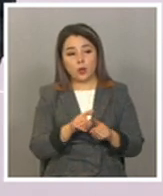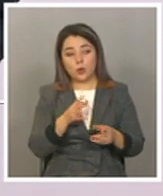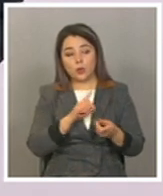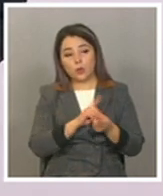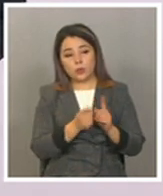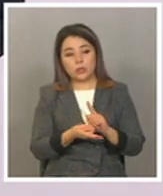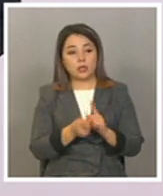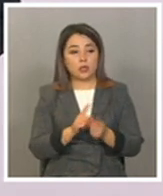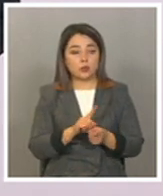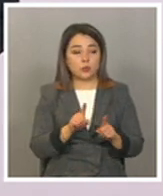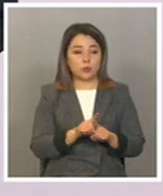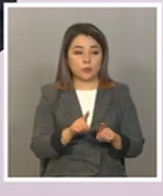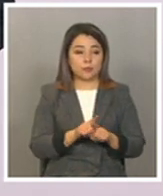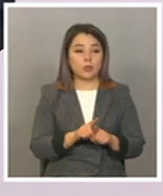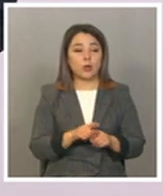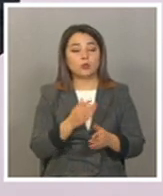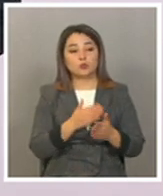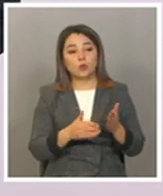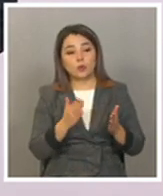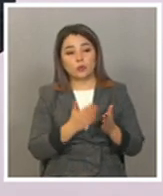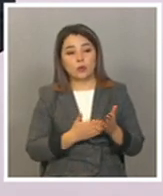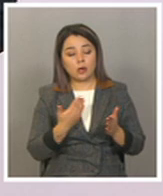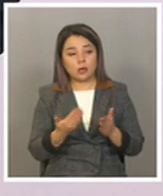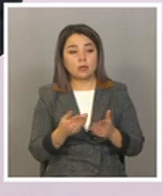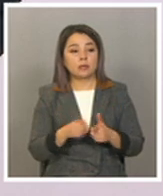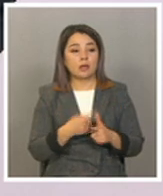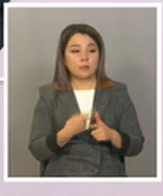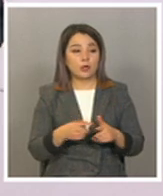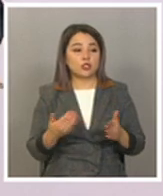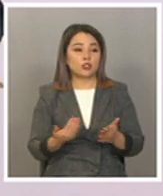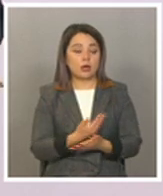өзгертуге, жоюға немесе жаңа